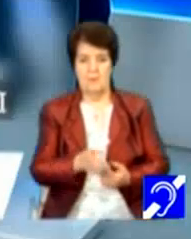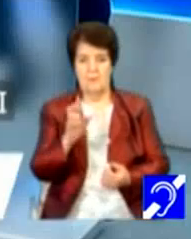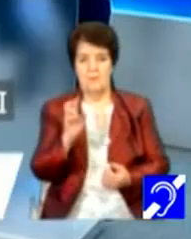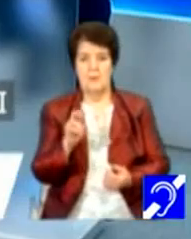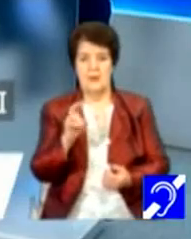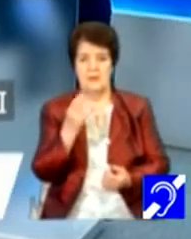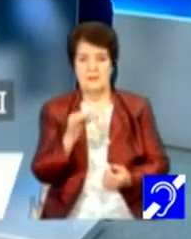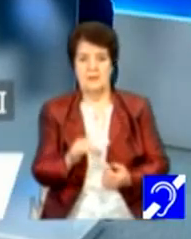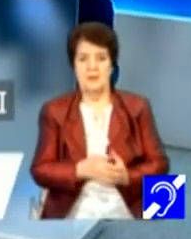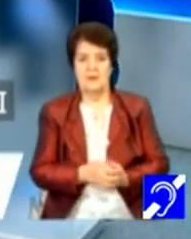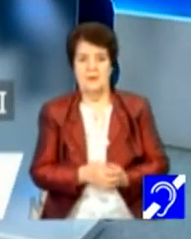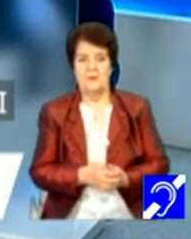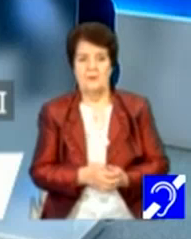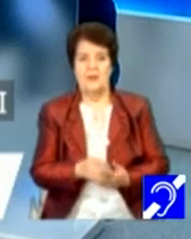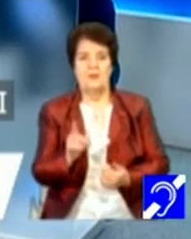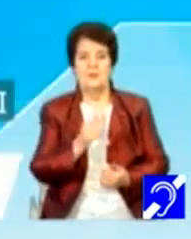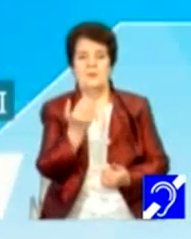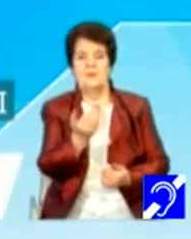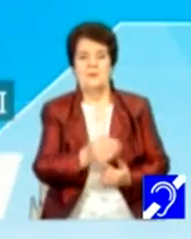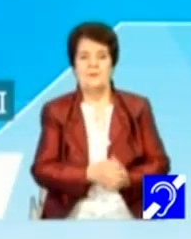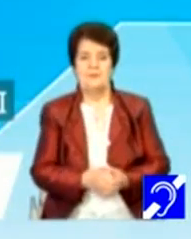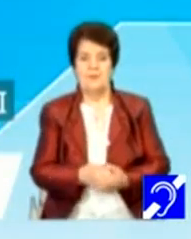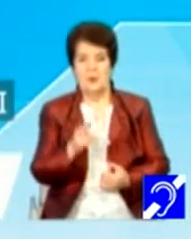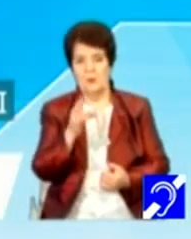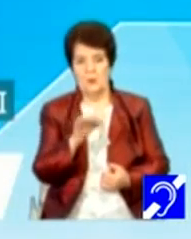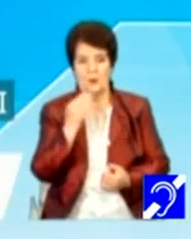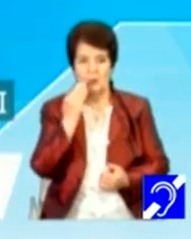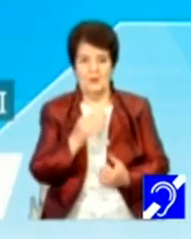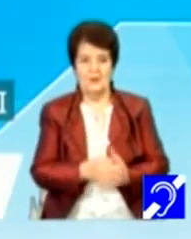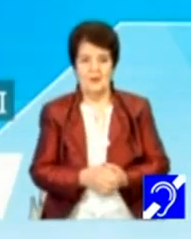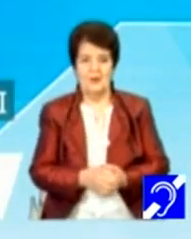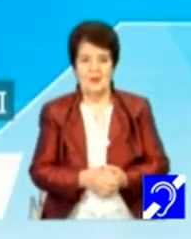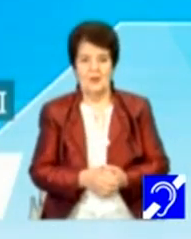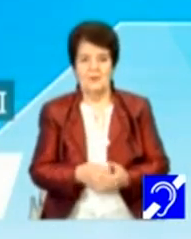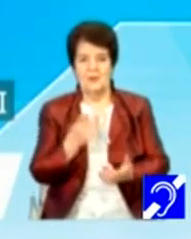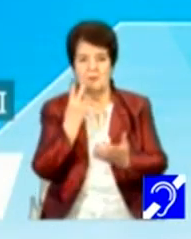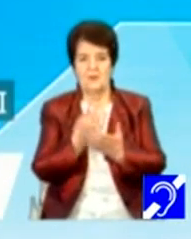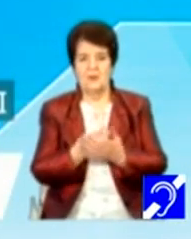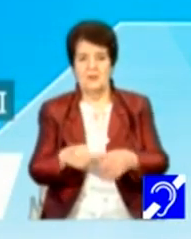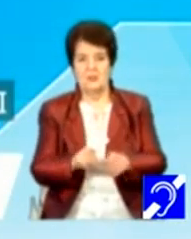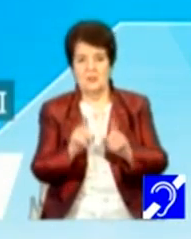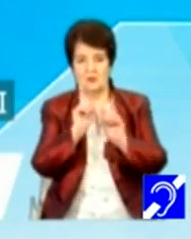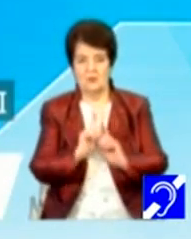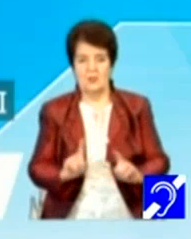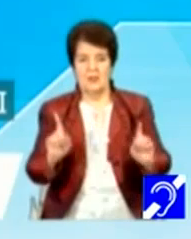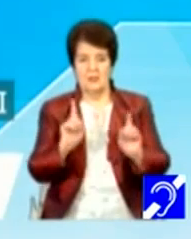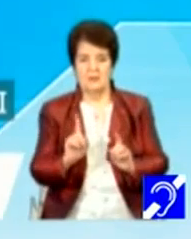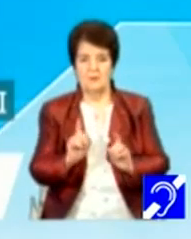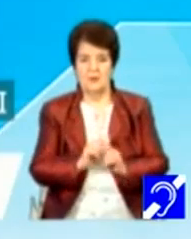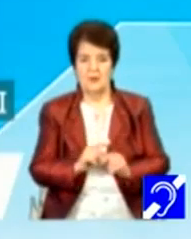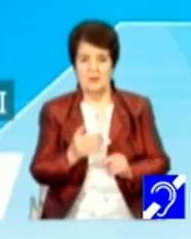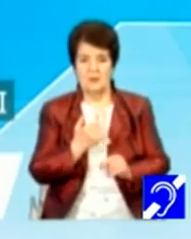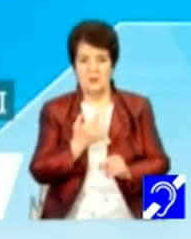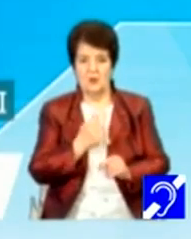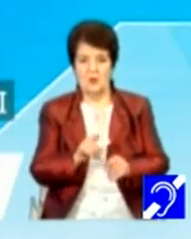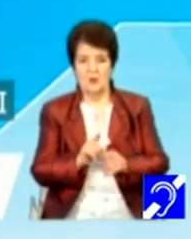spuneți ce e știut la dumneavoastră, că sunteți partid pro-român. I-am privit pe acești oameni cu deosebită tristețe și noi, împreună